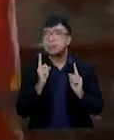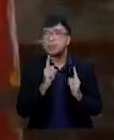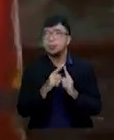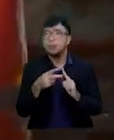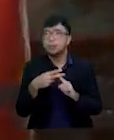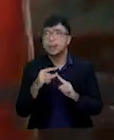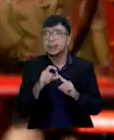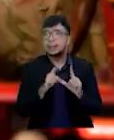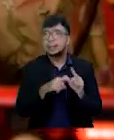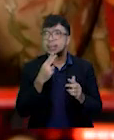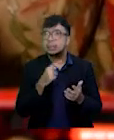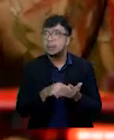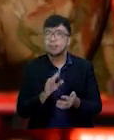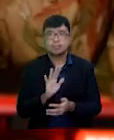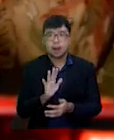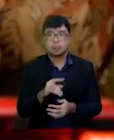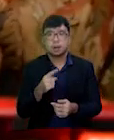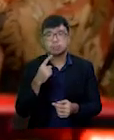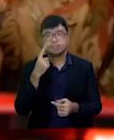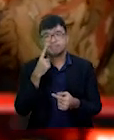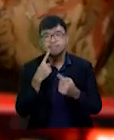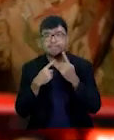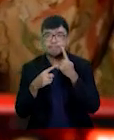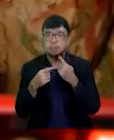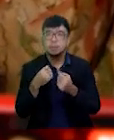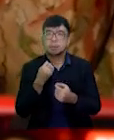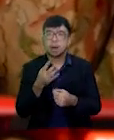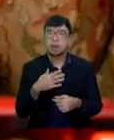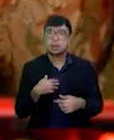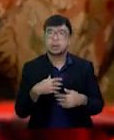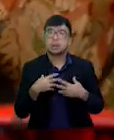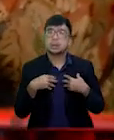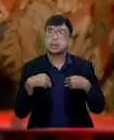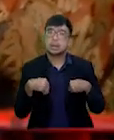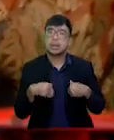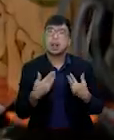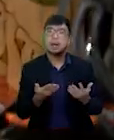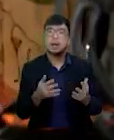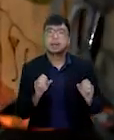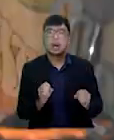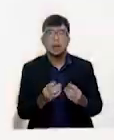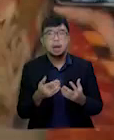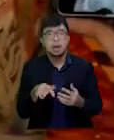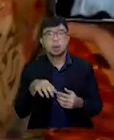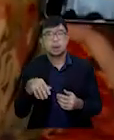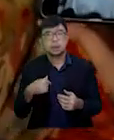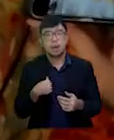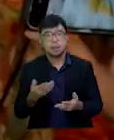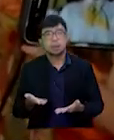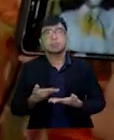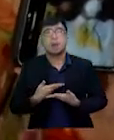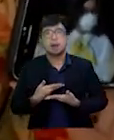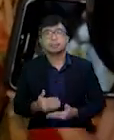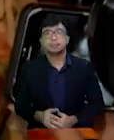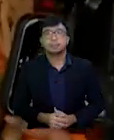sambil terisak Putri mengaku ikhlas atas apa yang dialami keluarganya hai hai Hai saya